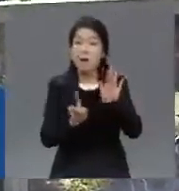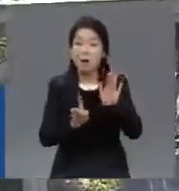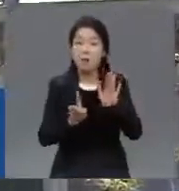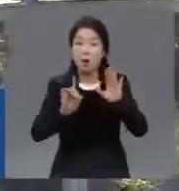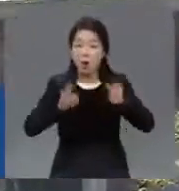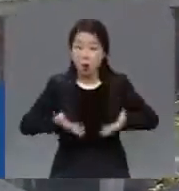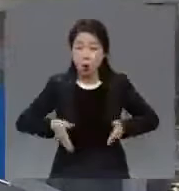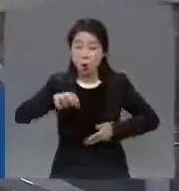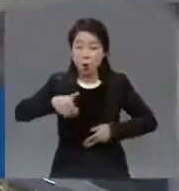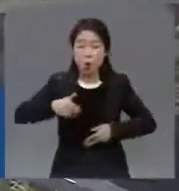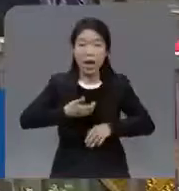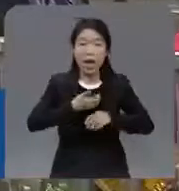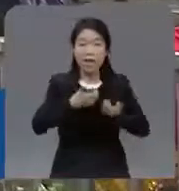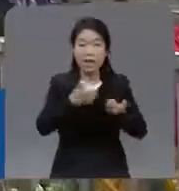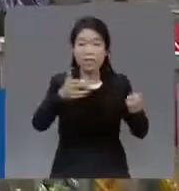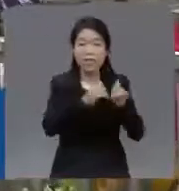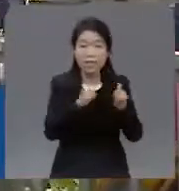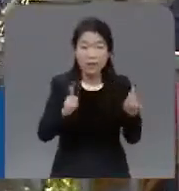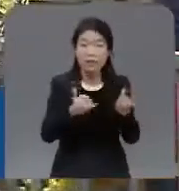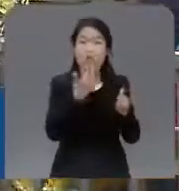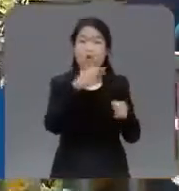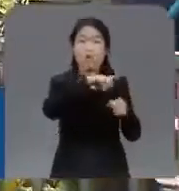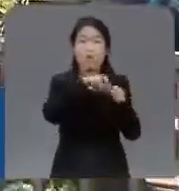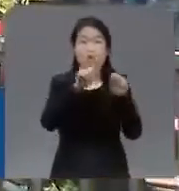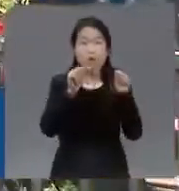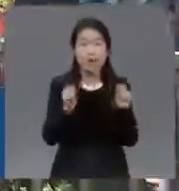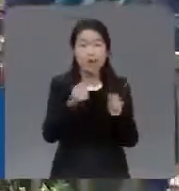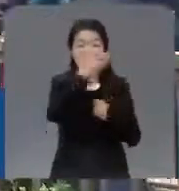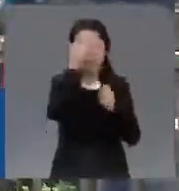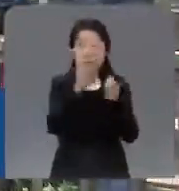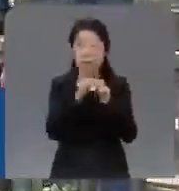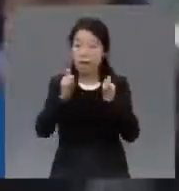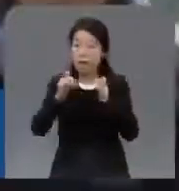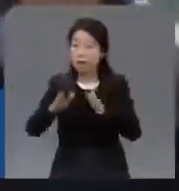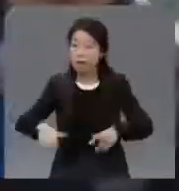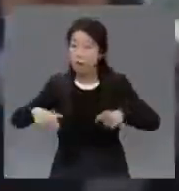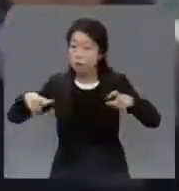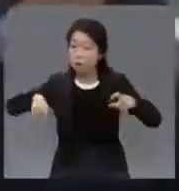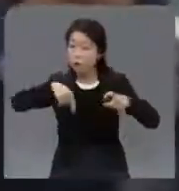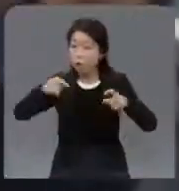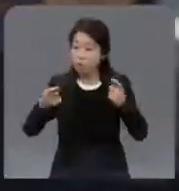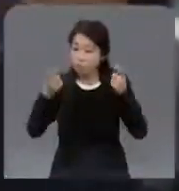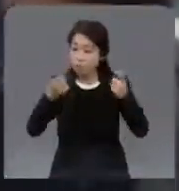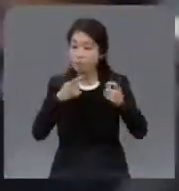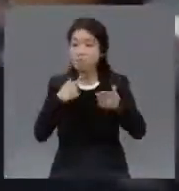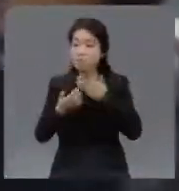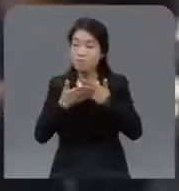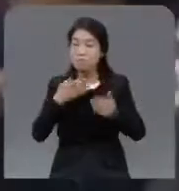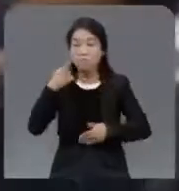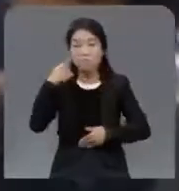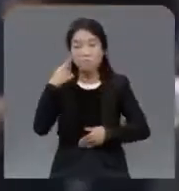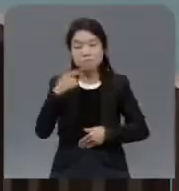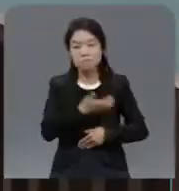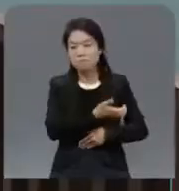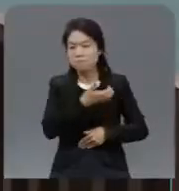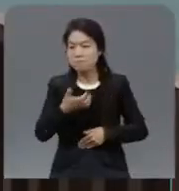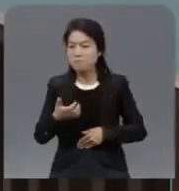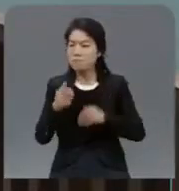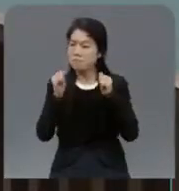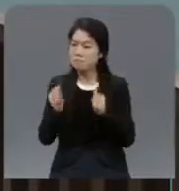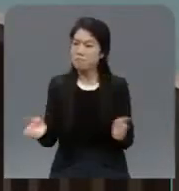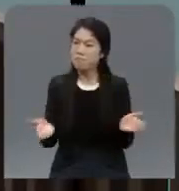향후와 수도권 거주 청년들이 남도 문화관광을 체험하면서 전남에 대한 이해를 높여 정착을 유도하기 위해